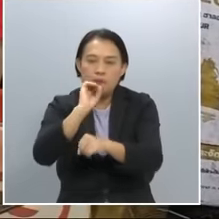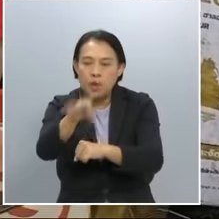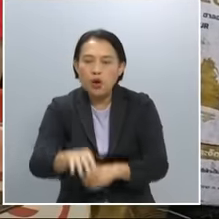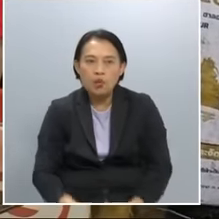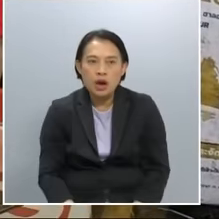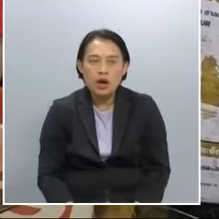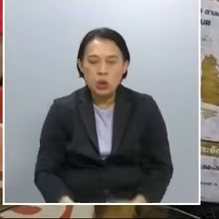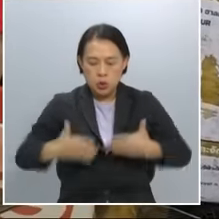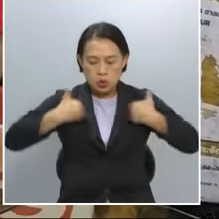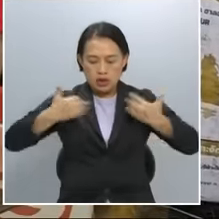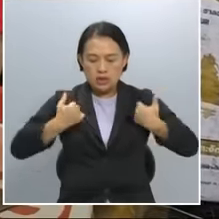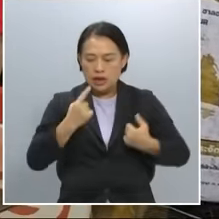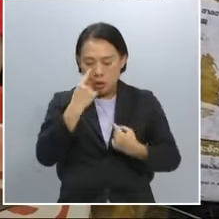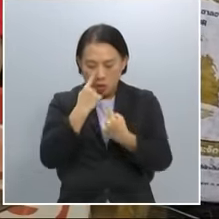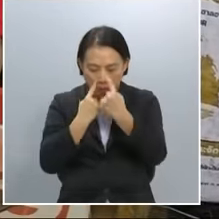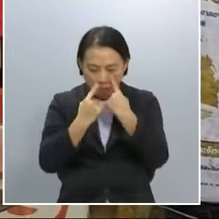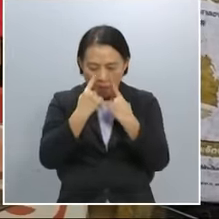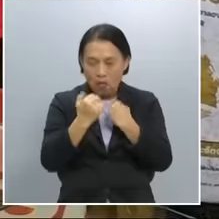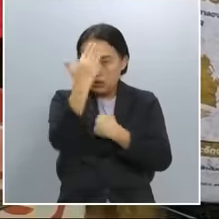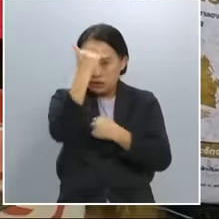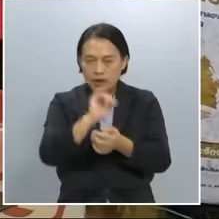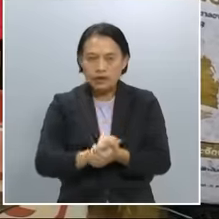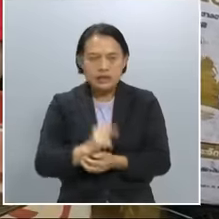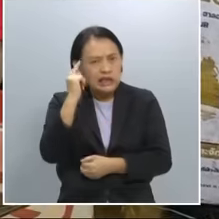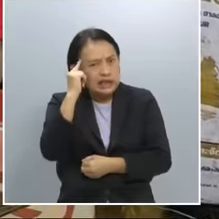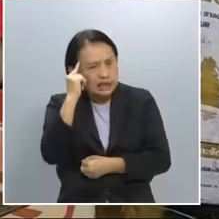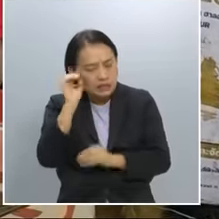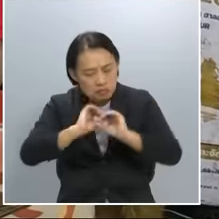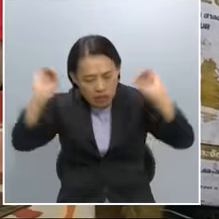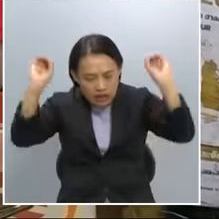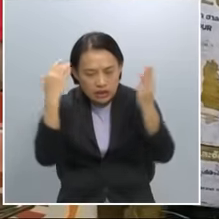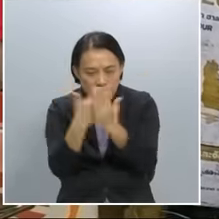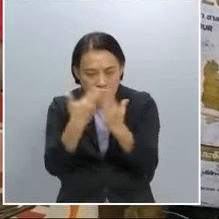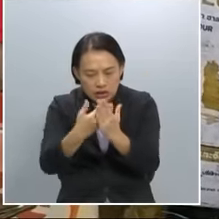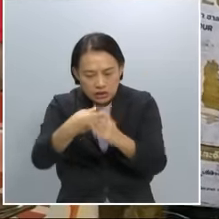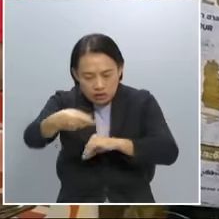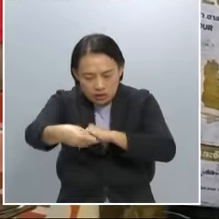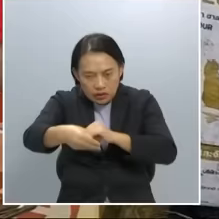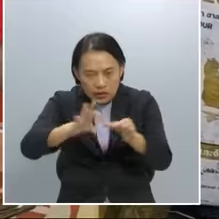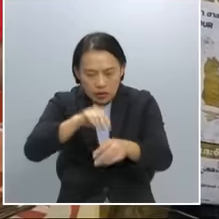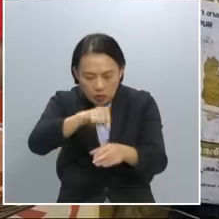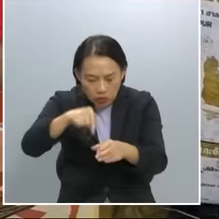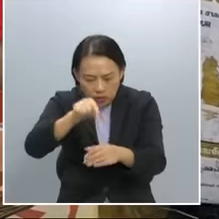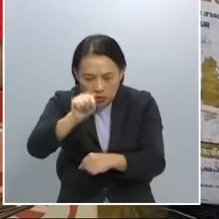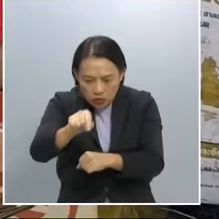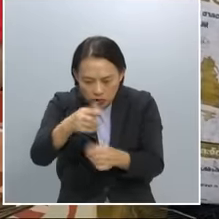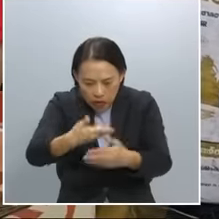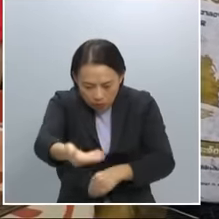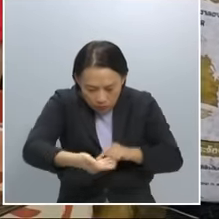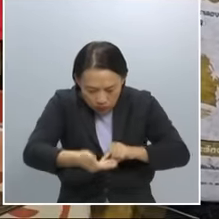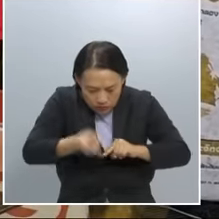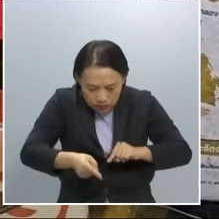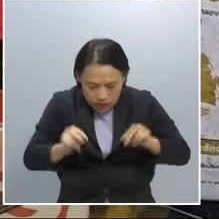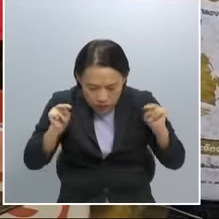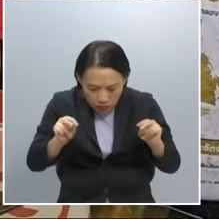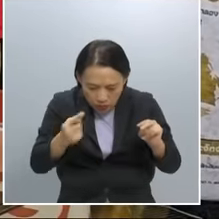ตาไหลเพราะอะไรไม่คิดว่าเงินจ่อมาจริงๆอย่างที่รัฐบาลพูดตอนที่เงินออกมาไม่กล้ารับได้แต่ยืนน้ำตา